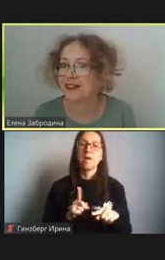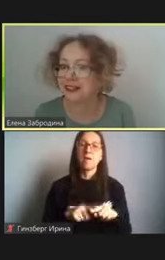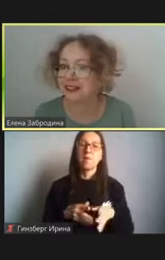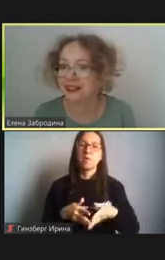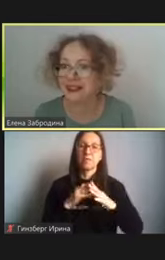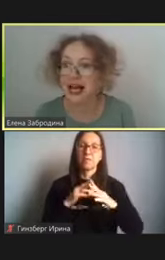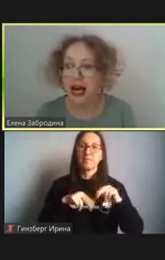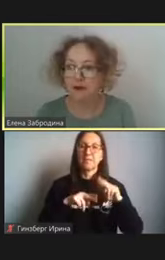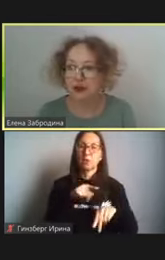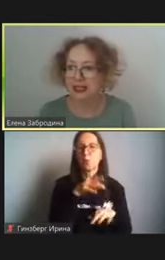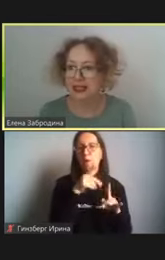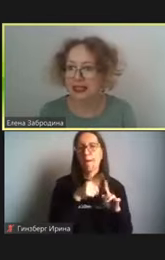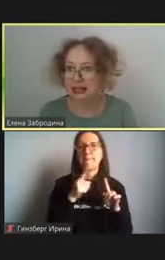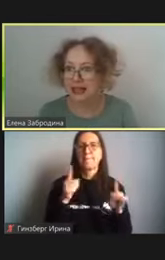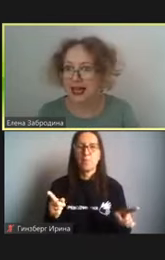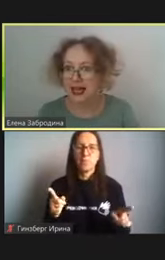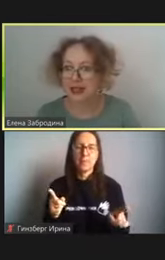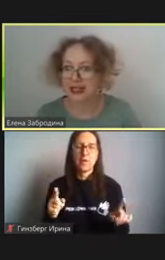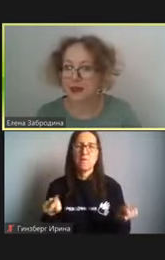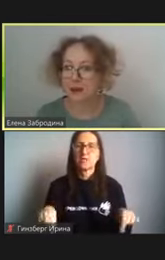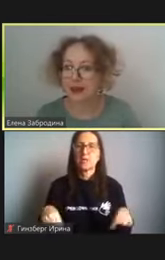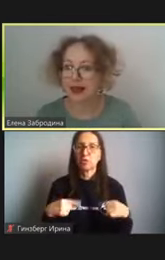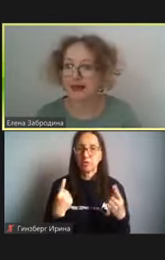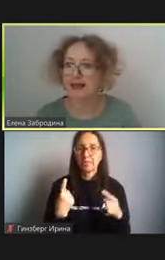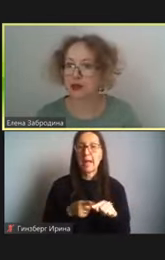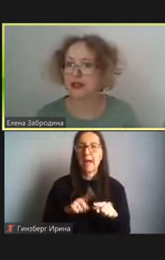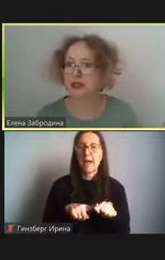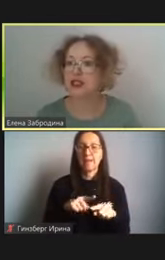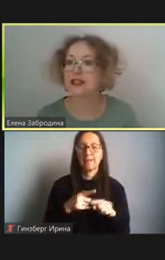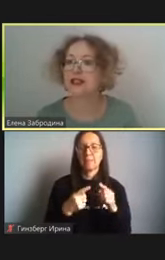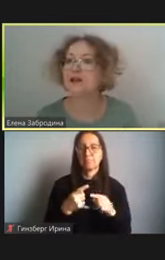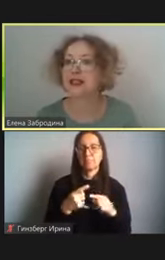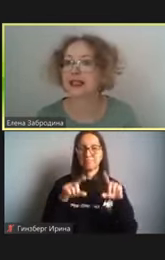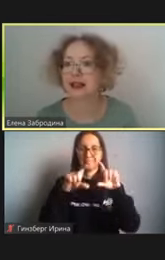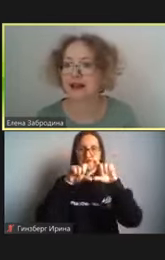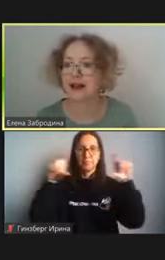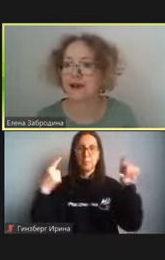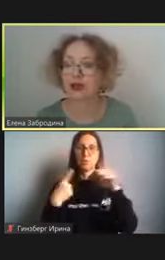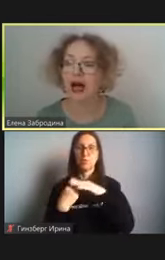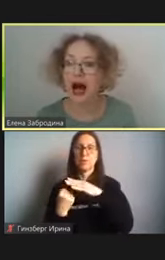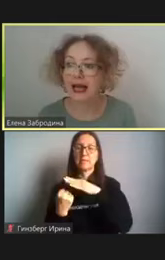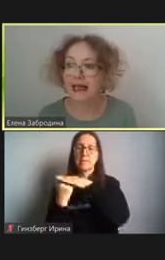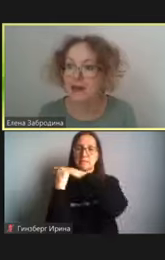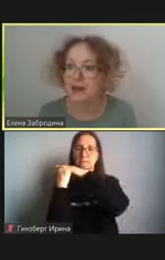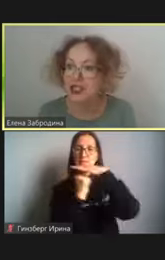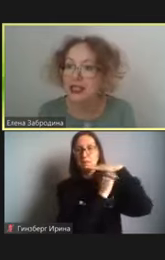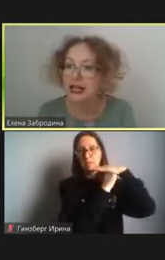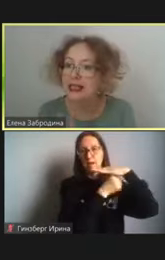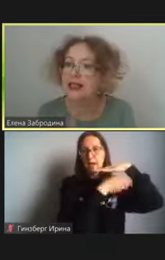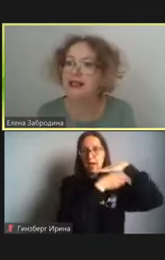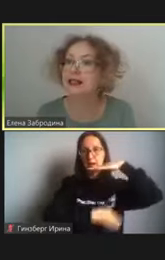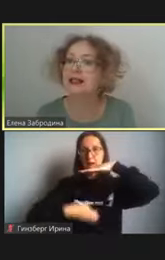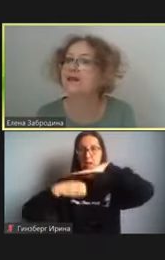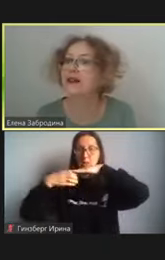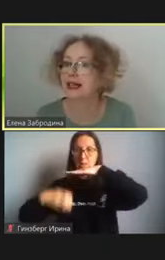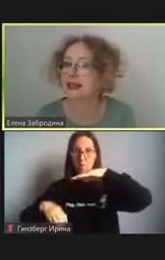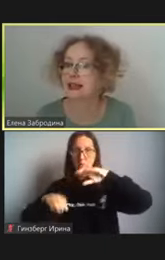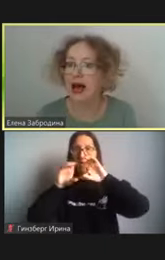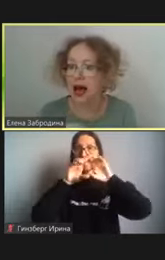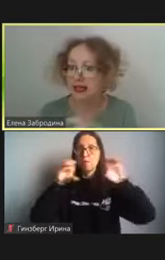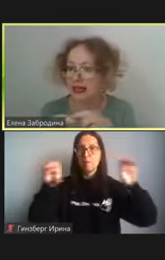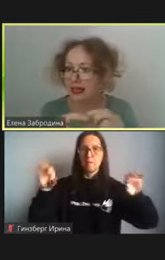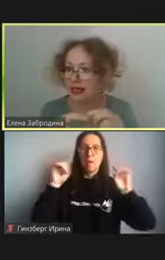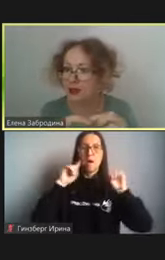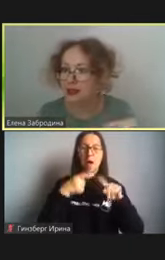эпохи Ренессанса, вот эта горизонтальная как бы планка, которая лежит на капителях колонн, она обычно не